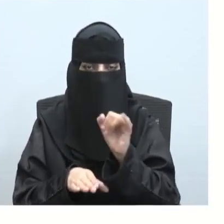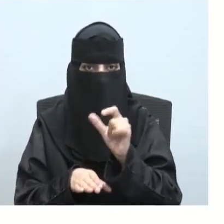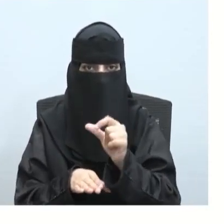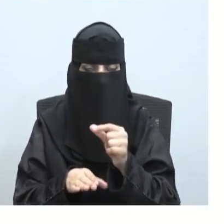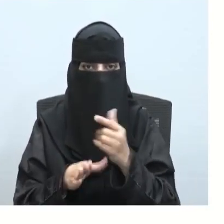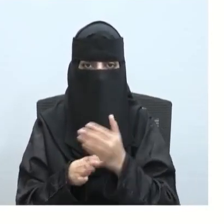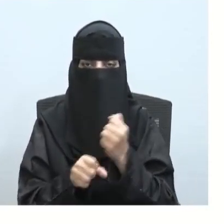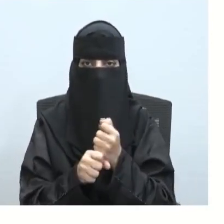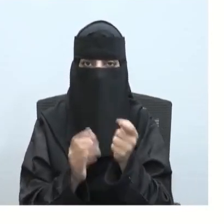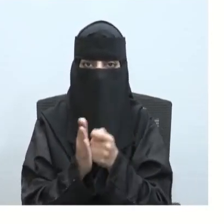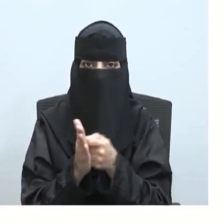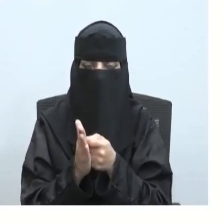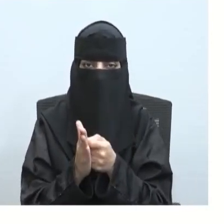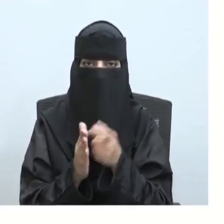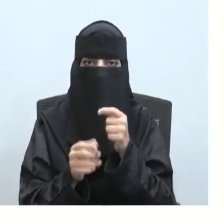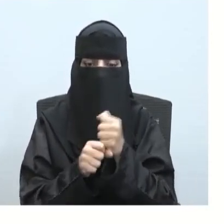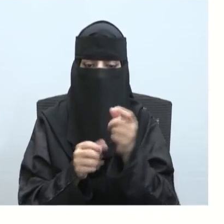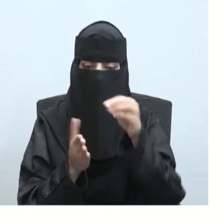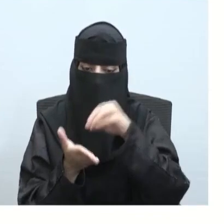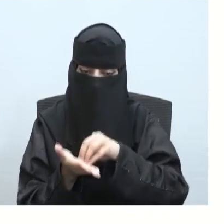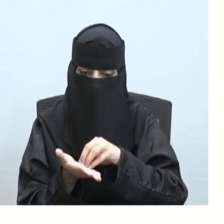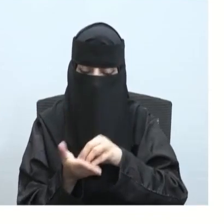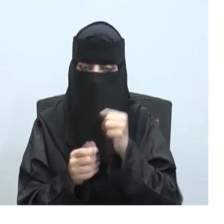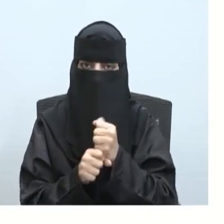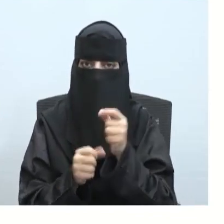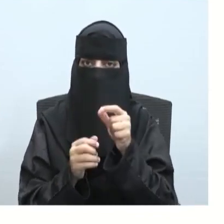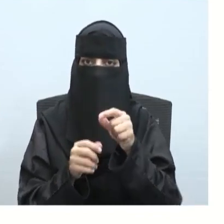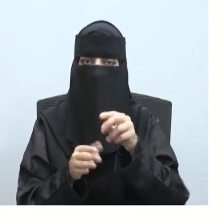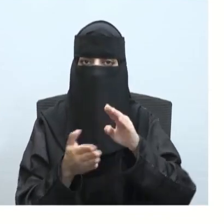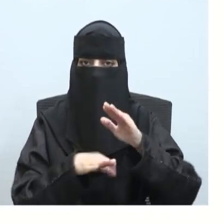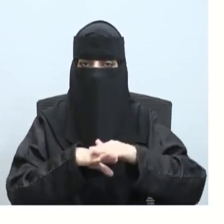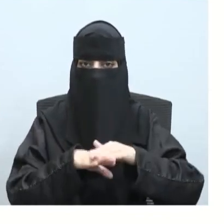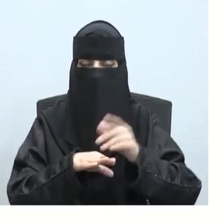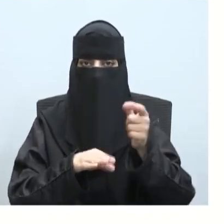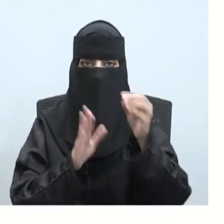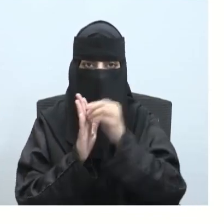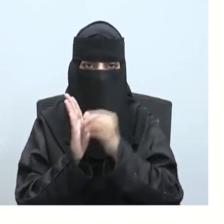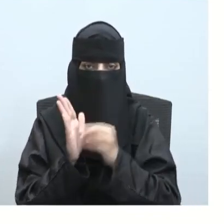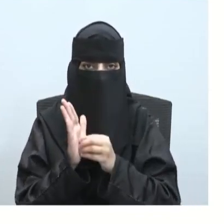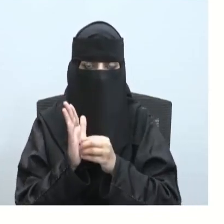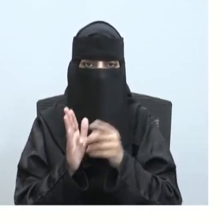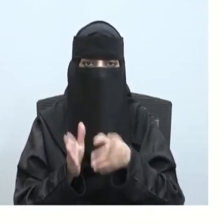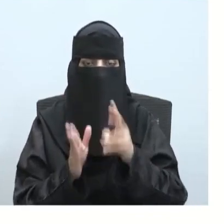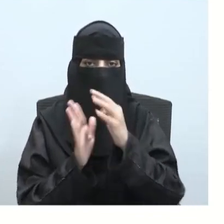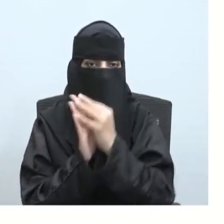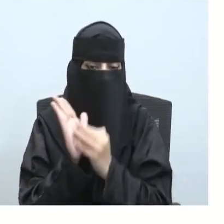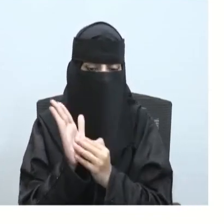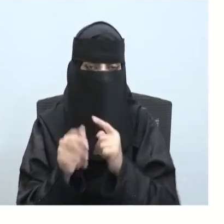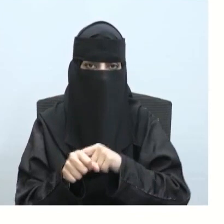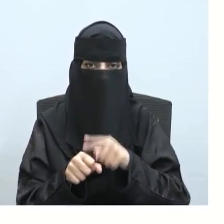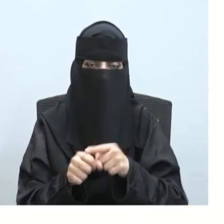أو مواد. اكتب مقطعاً برمجياً للعقد الطرفية لطلب الأجزاء أو المواد عن طريق إرسال نص بهذا الطلب إلى